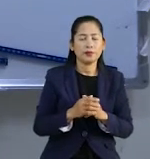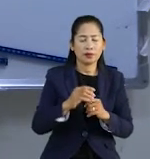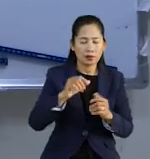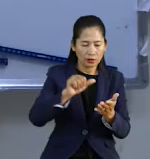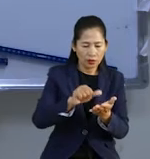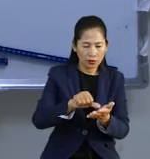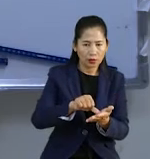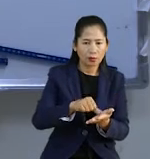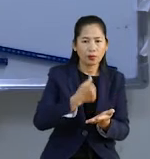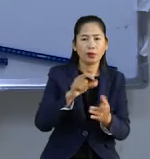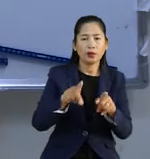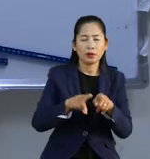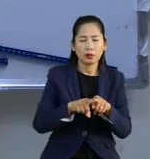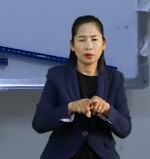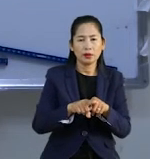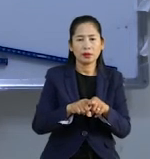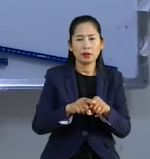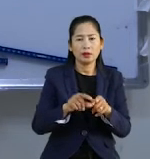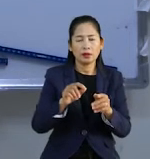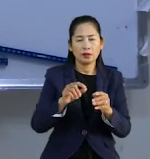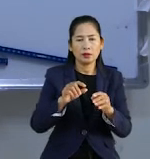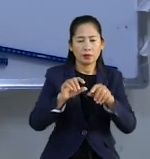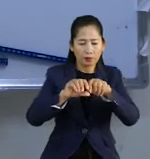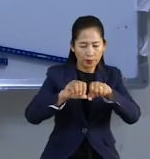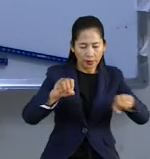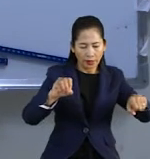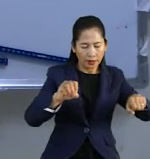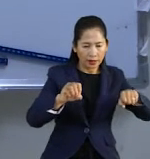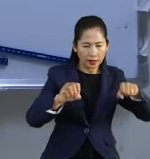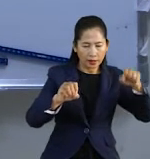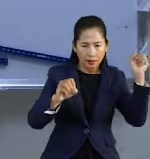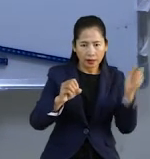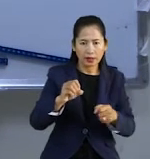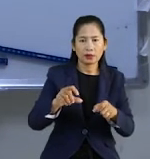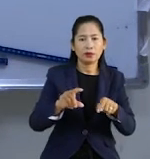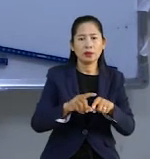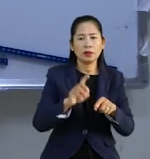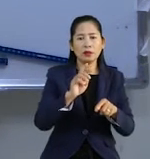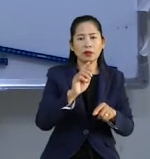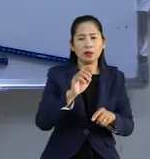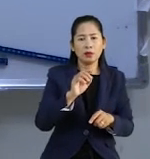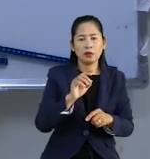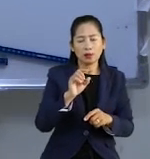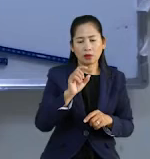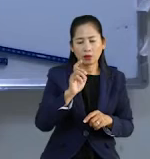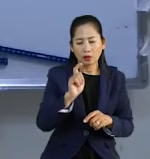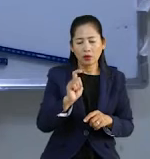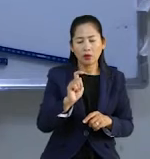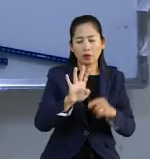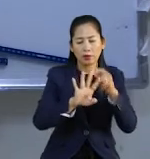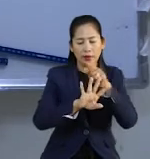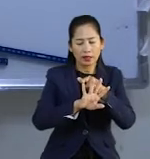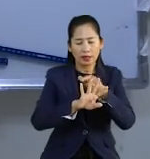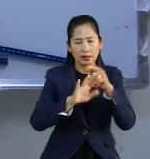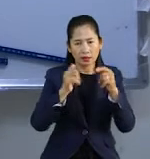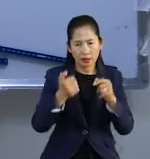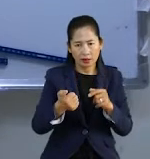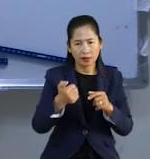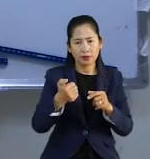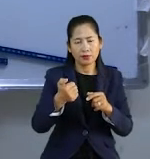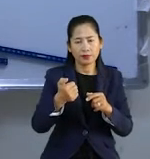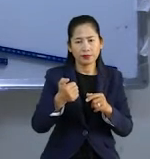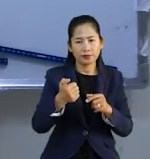ต้มปัวก็โดยขี้เปรี้ยคันก็โดยขี้ได้คอผัดเลื้อให้บันโนนะก่อนนะบาดสัญญาผัด